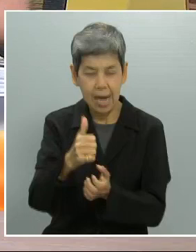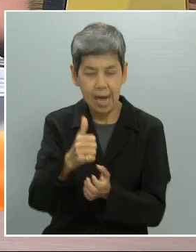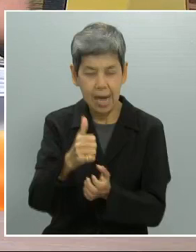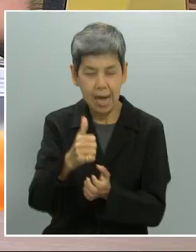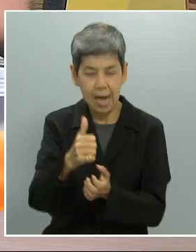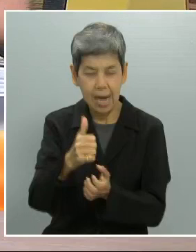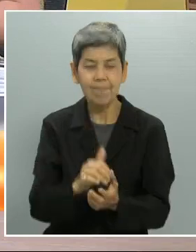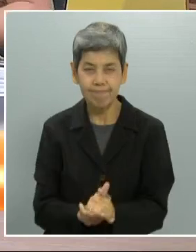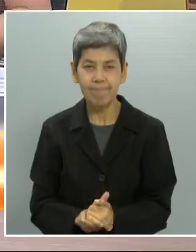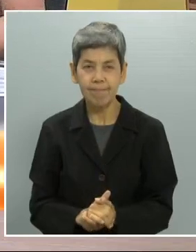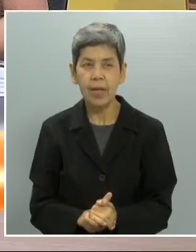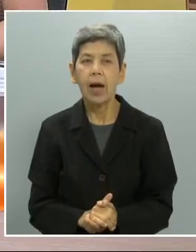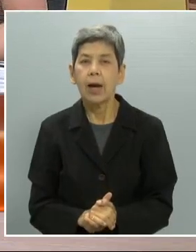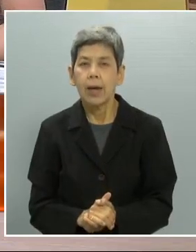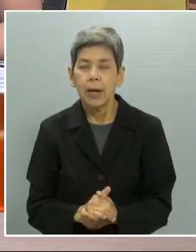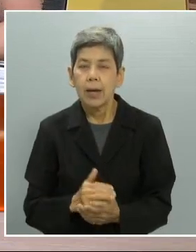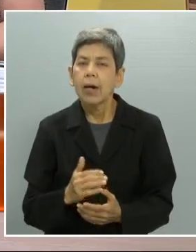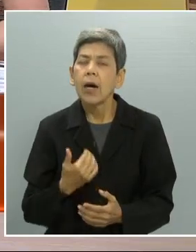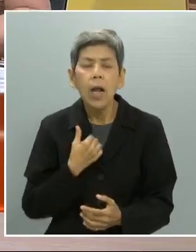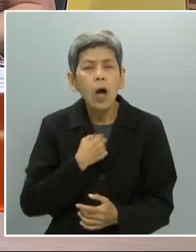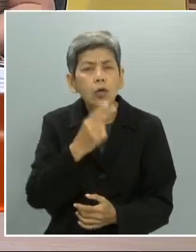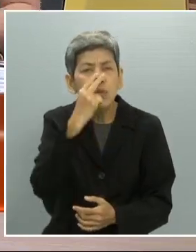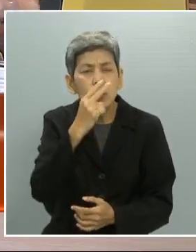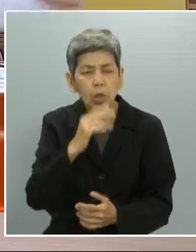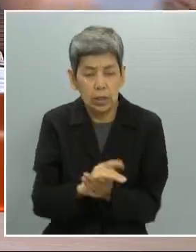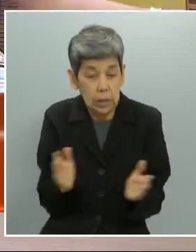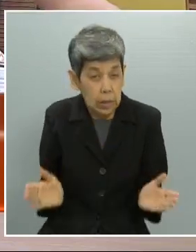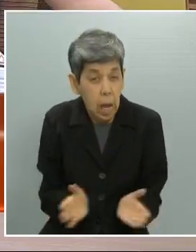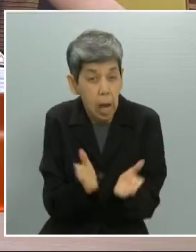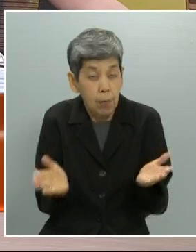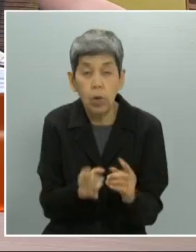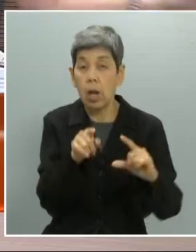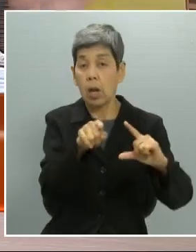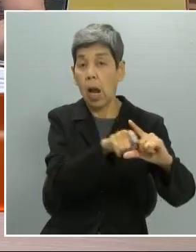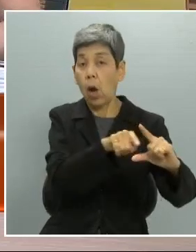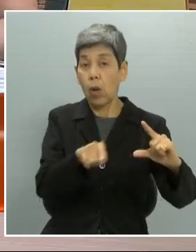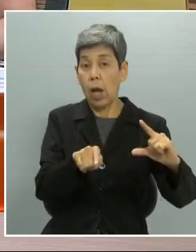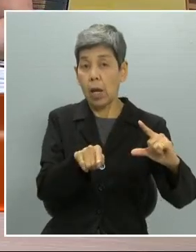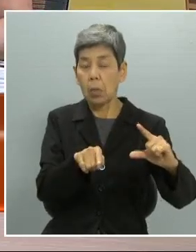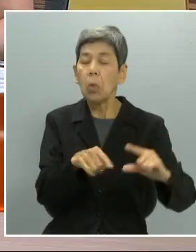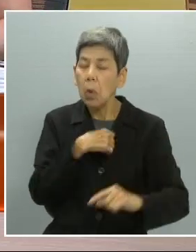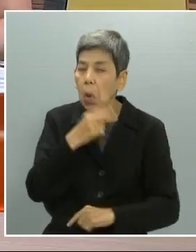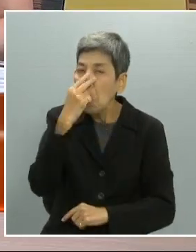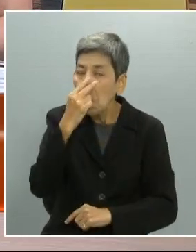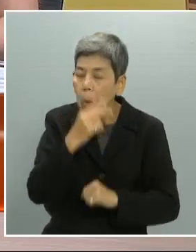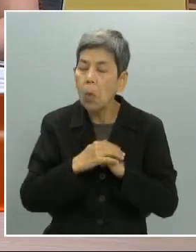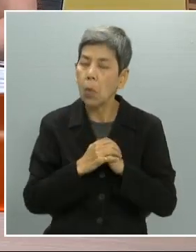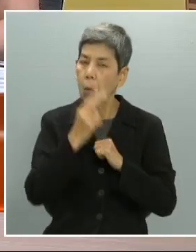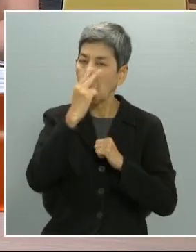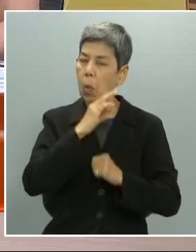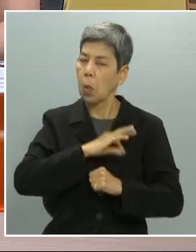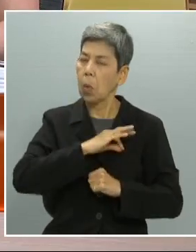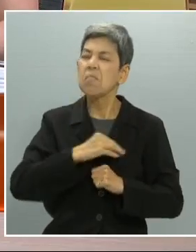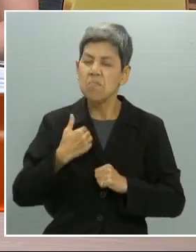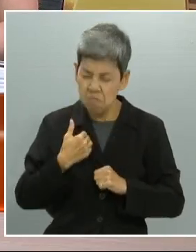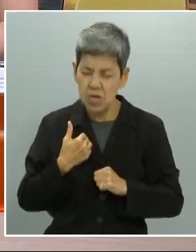ครับขณะเดียวกันแน่นอนฝั่งคนที่อาจจะสนับสนุนพรรคก้าวไกลเห็นแนวโน้มอย่างที่เห็นก็